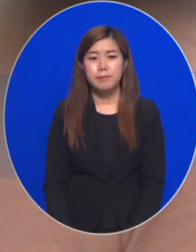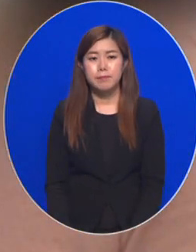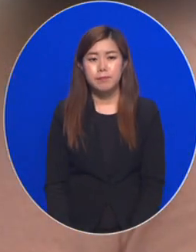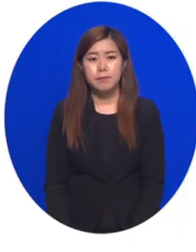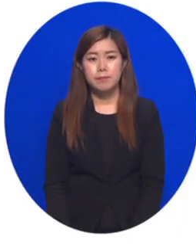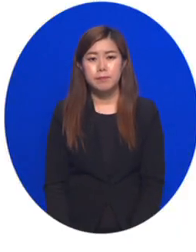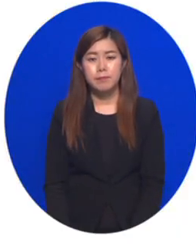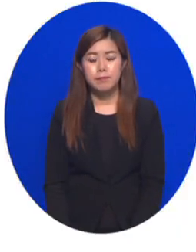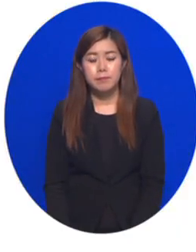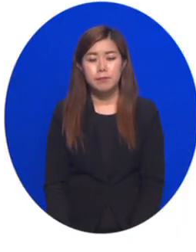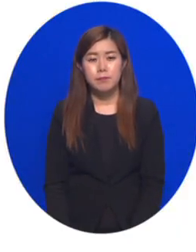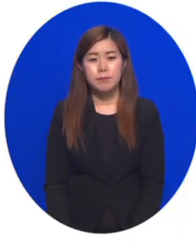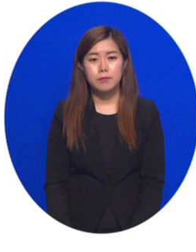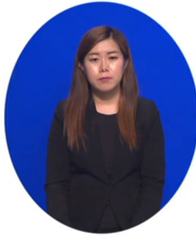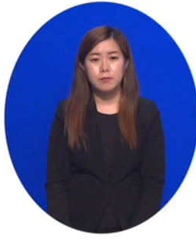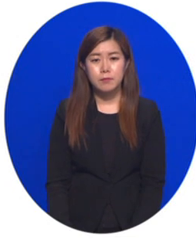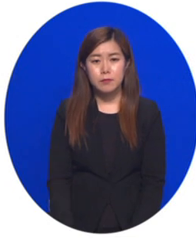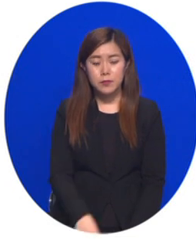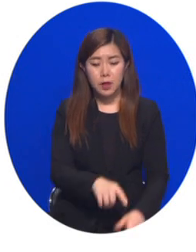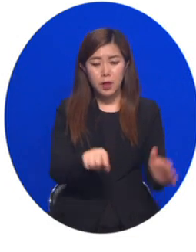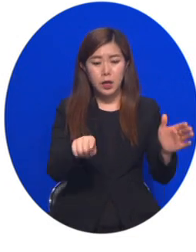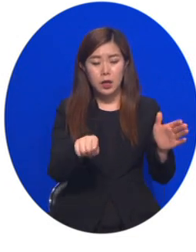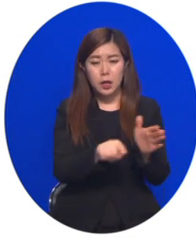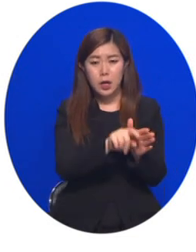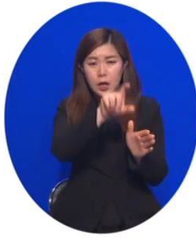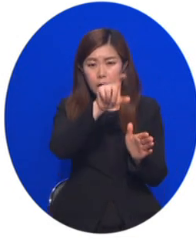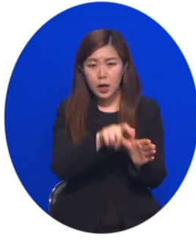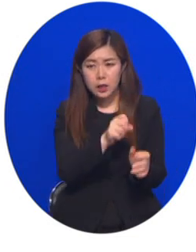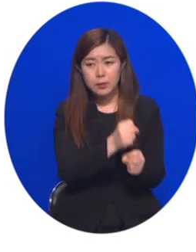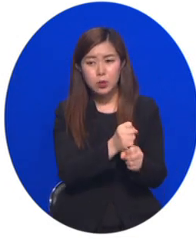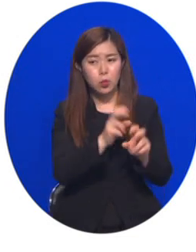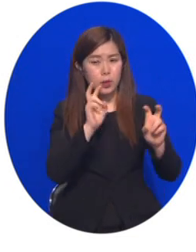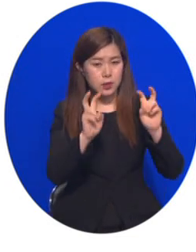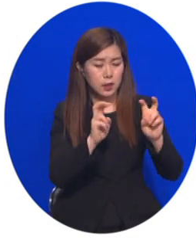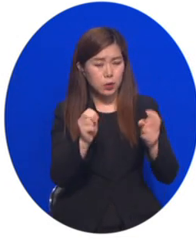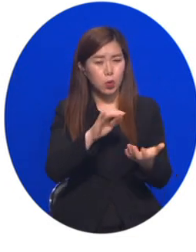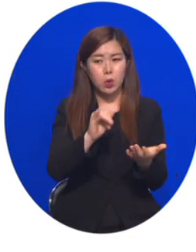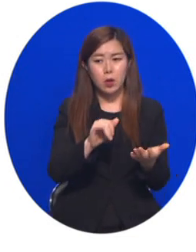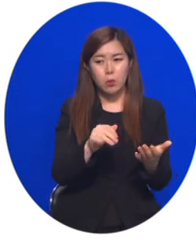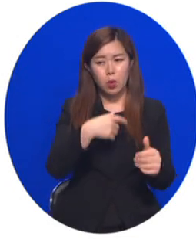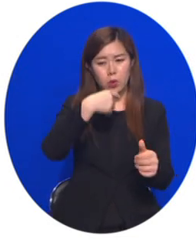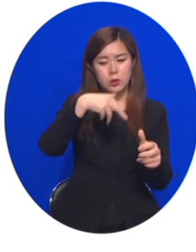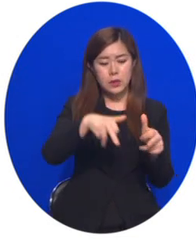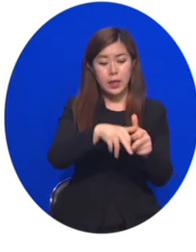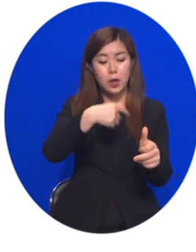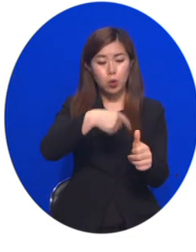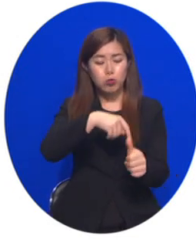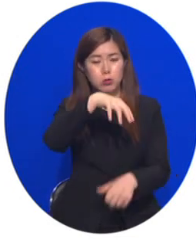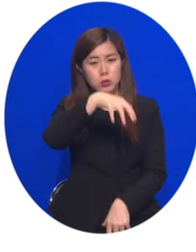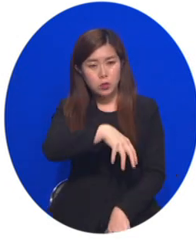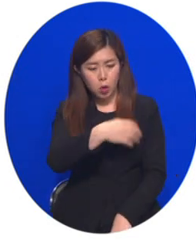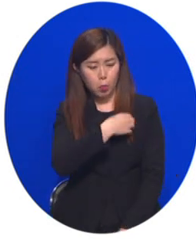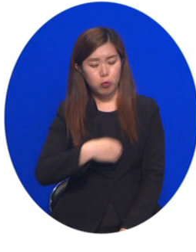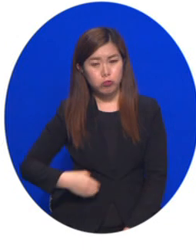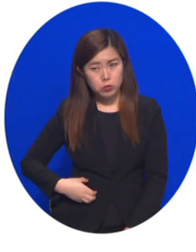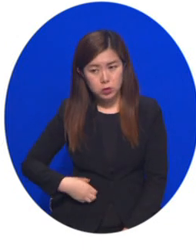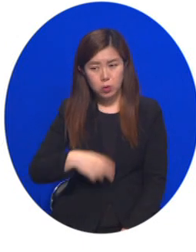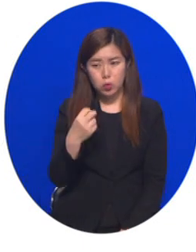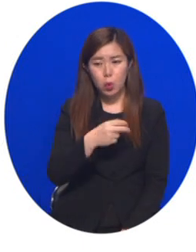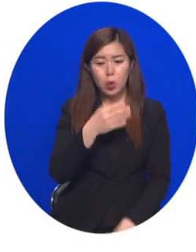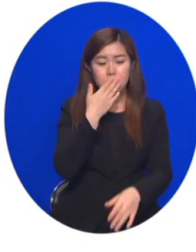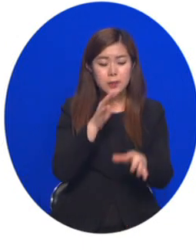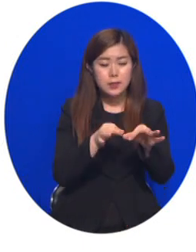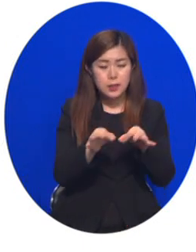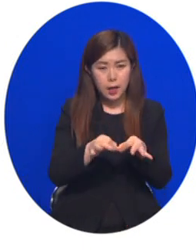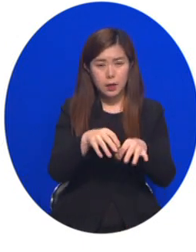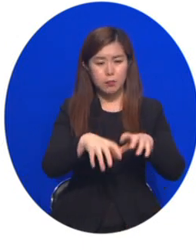발생했습니다. 수도권 카드 발급 회사와 항공보안 업체, 장애인 교육시설과 구청, 식당과 골프장 등 장소를